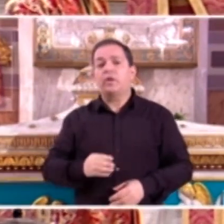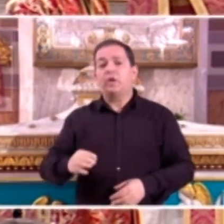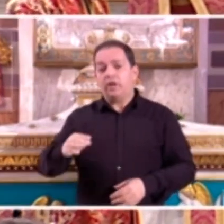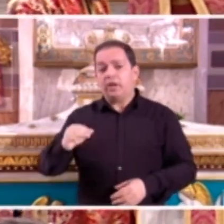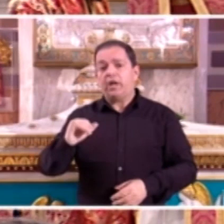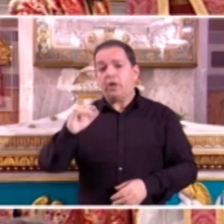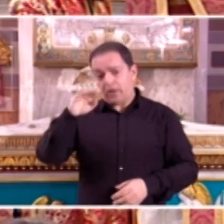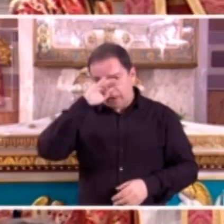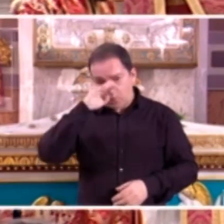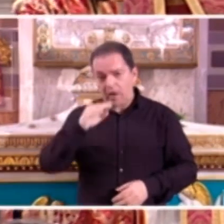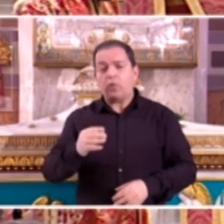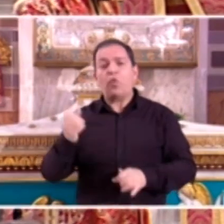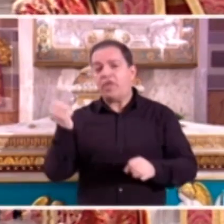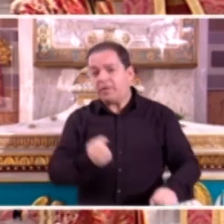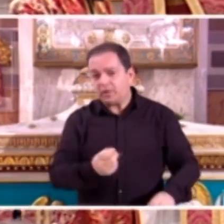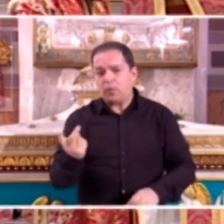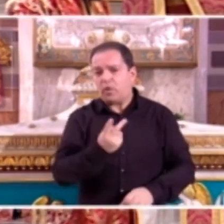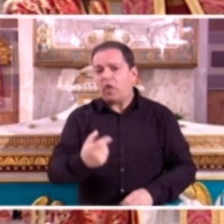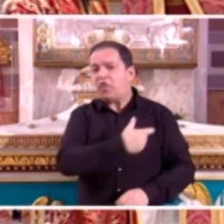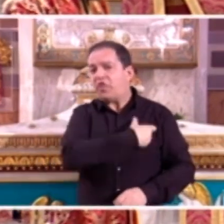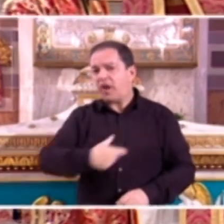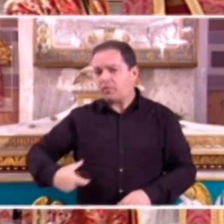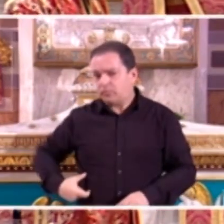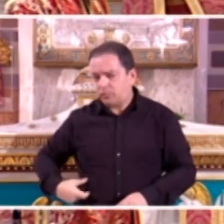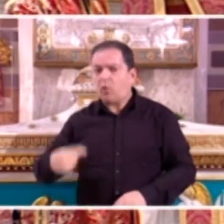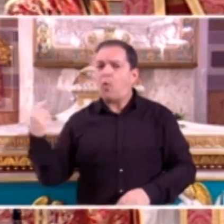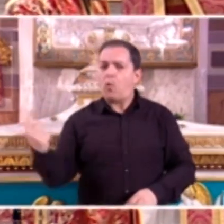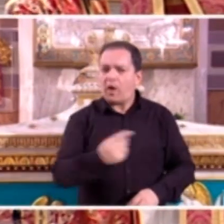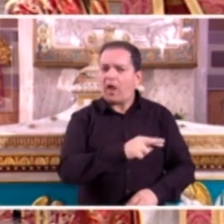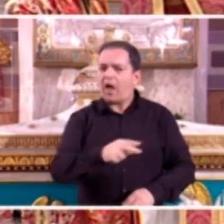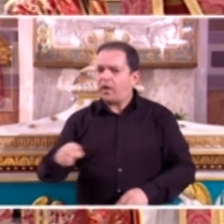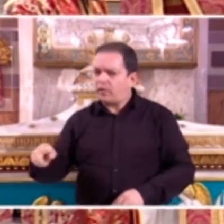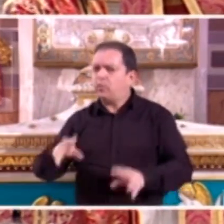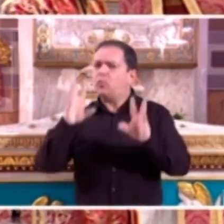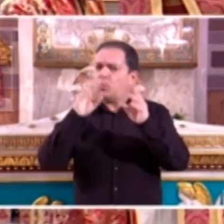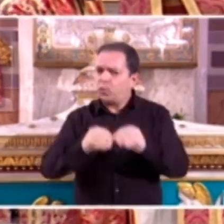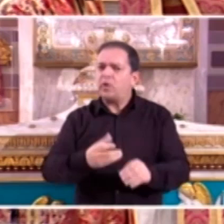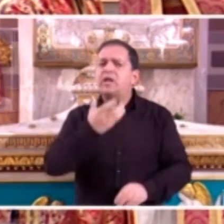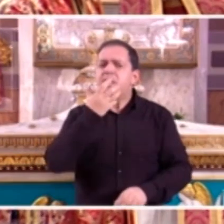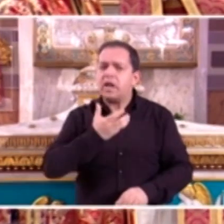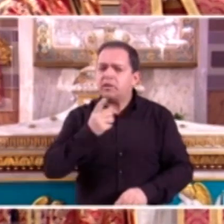και Δημητρίου των Διακόνων και πάσης της εν Χριστώ ημών